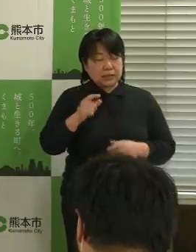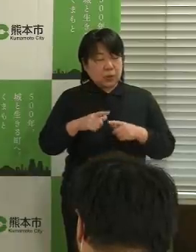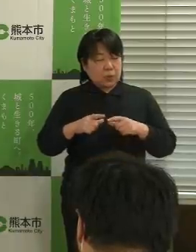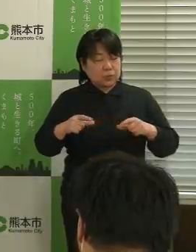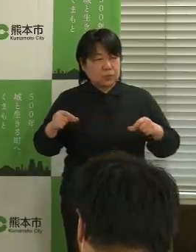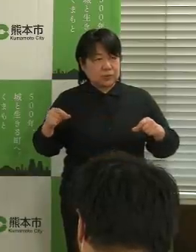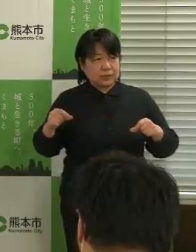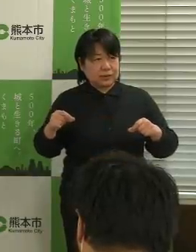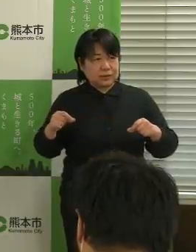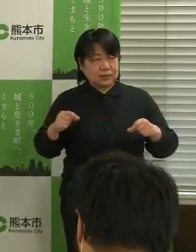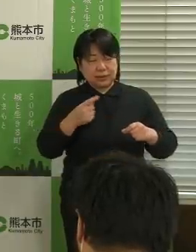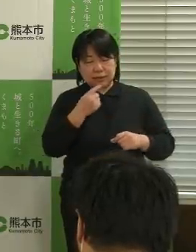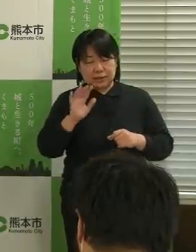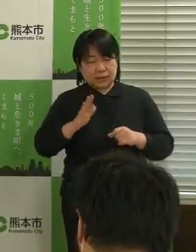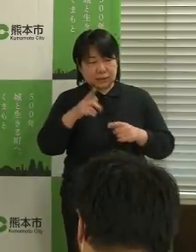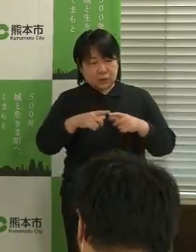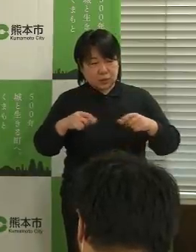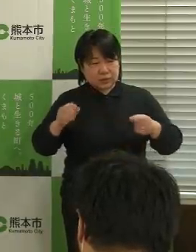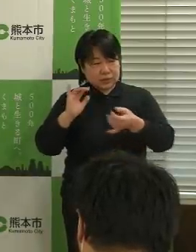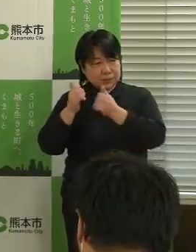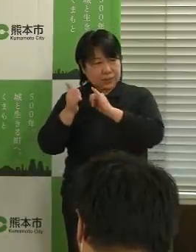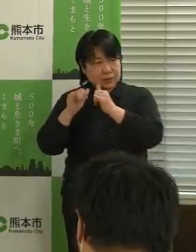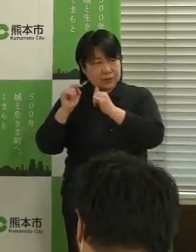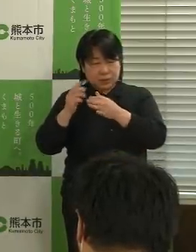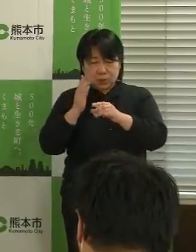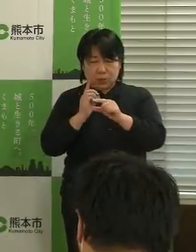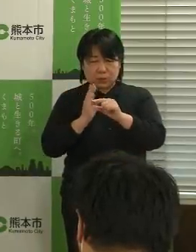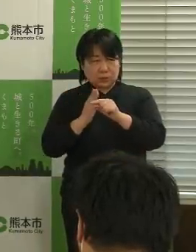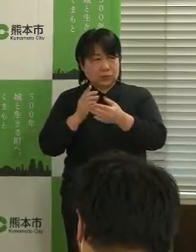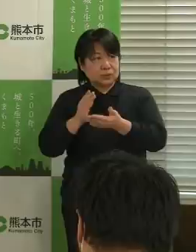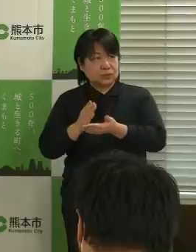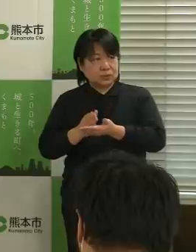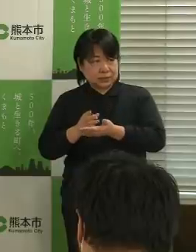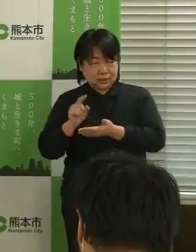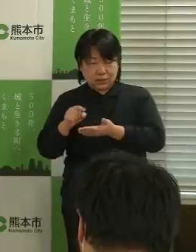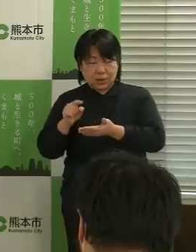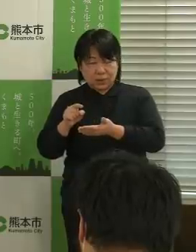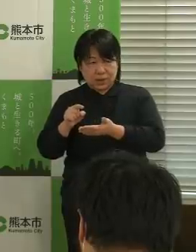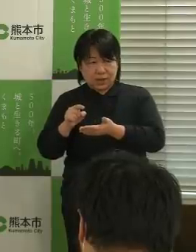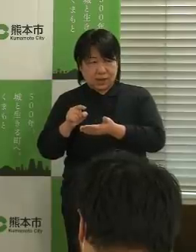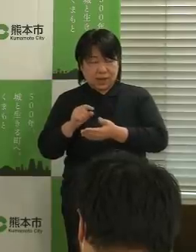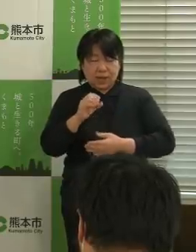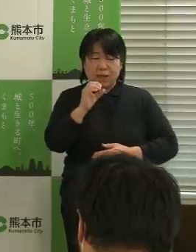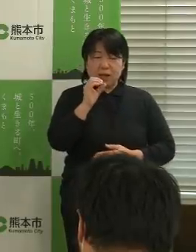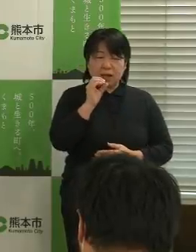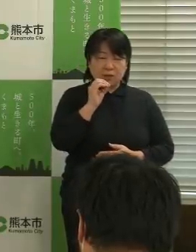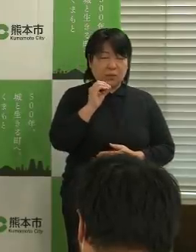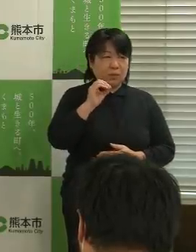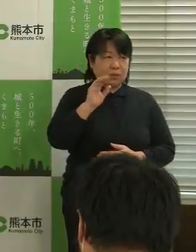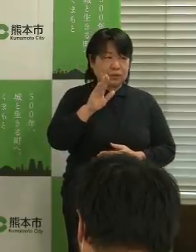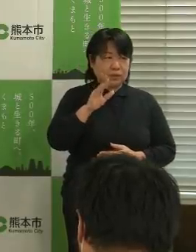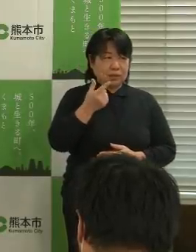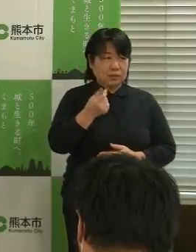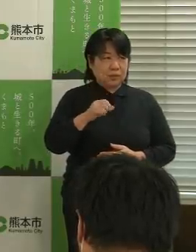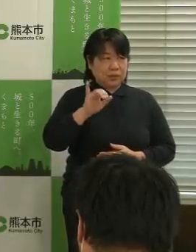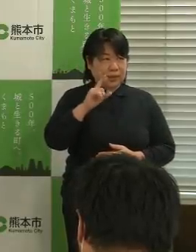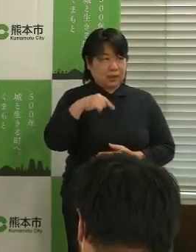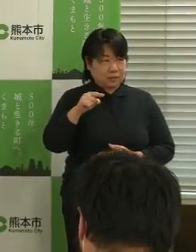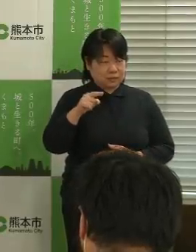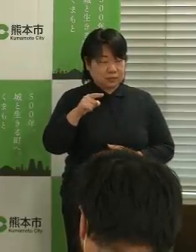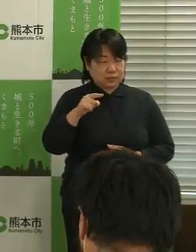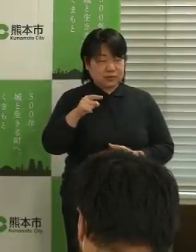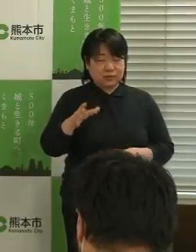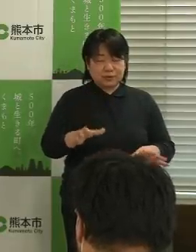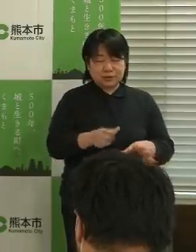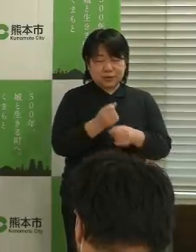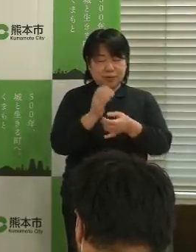はい、お手もやそ踊りが導入された初回、今度は43回目なので、はい、